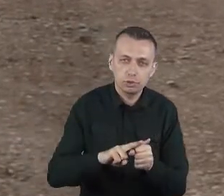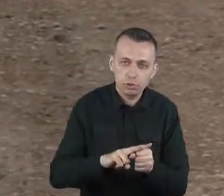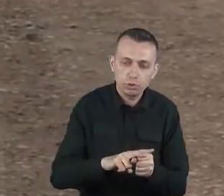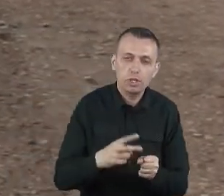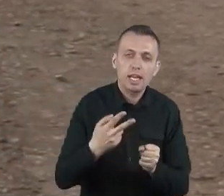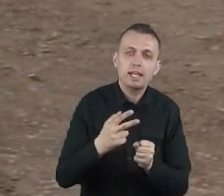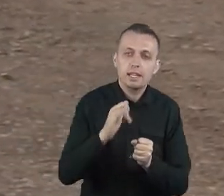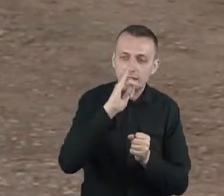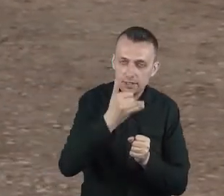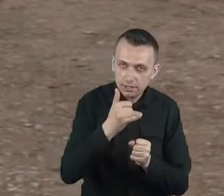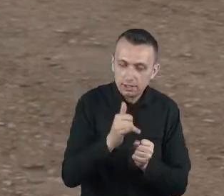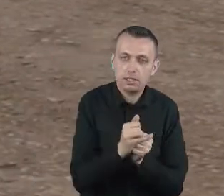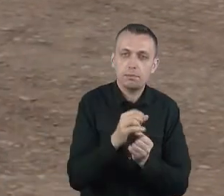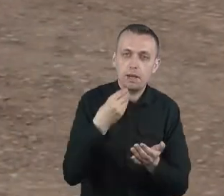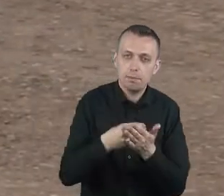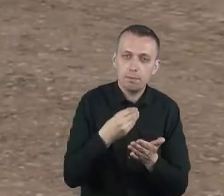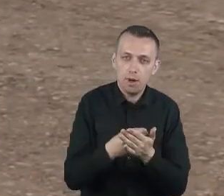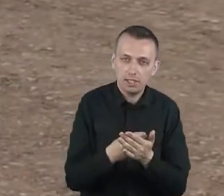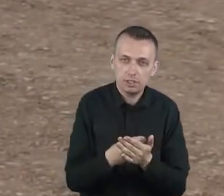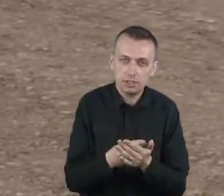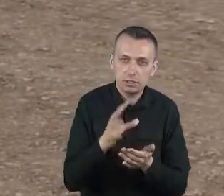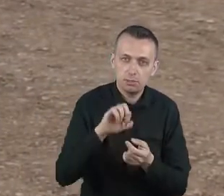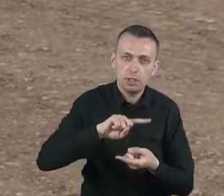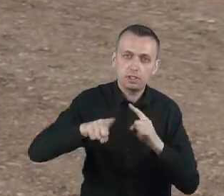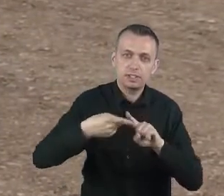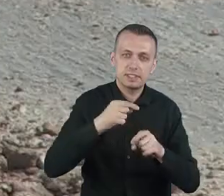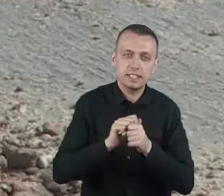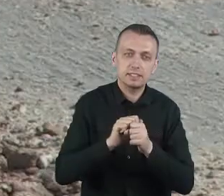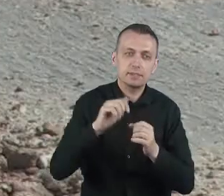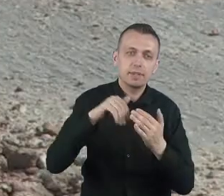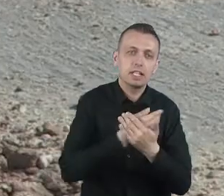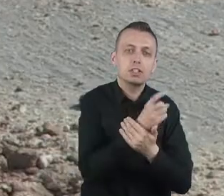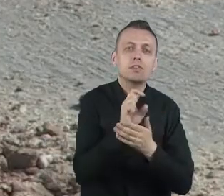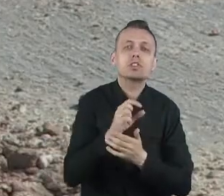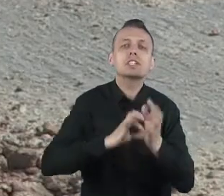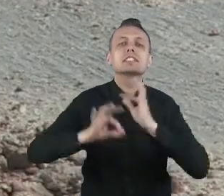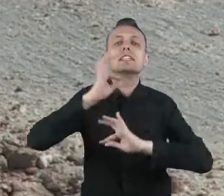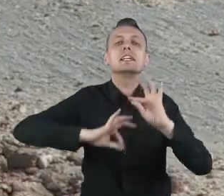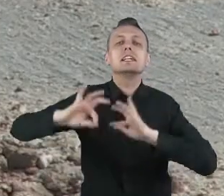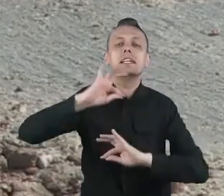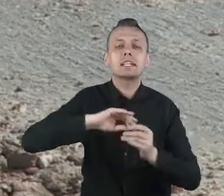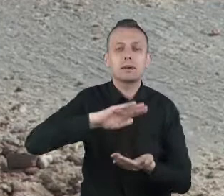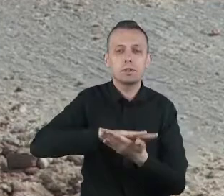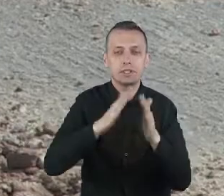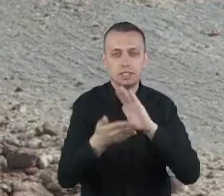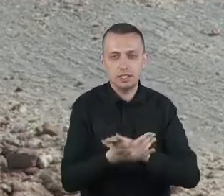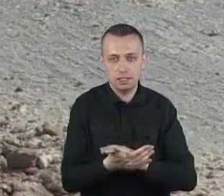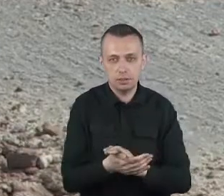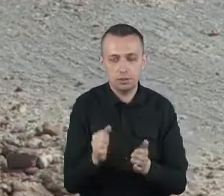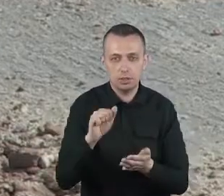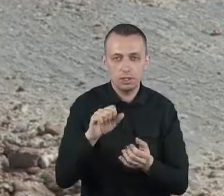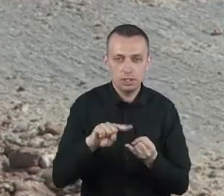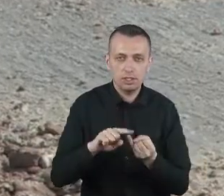strefy płatnego parkowania. Budowa tego obszaru związana jest z modernizacją rynku Zduńskiego oraz Placu Wolności, na którym to przewiduje się